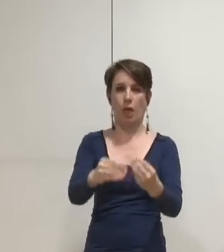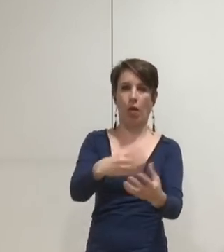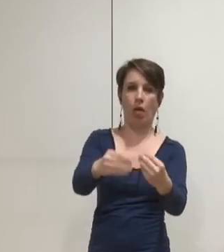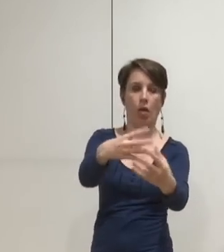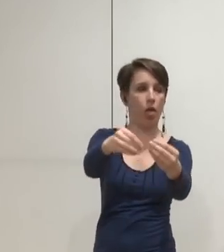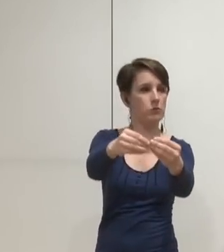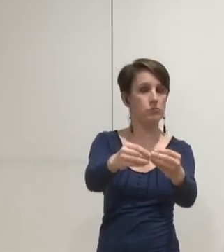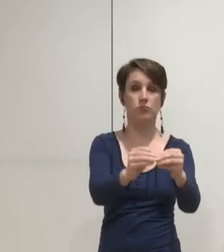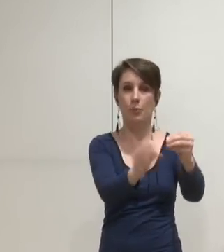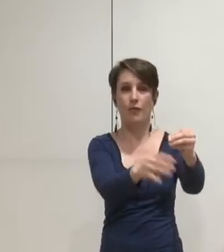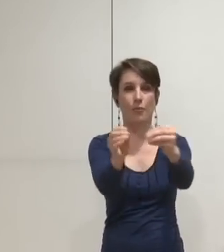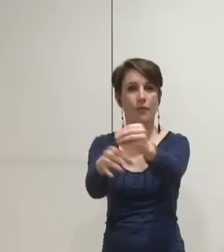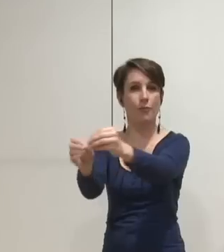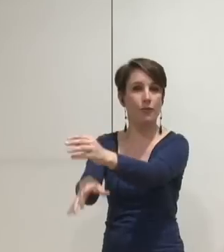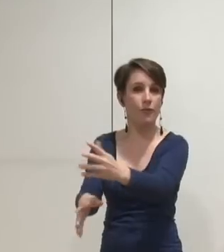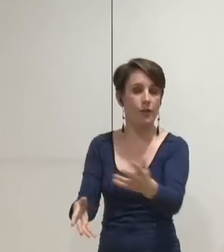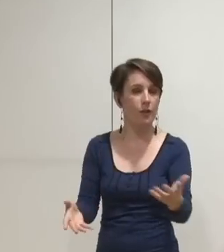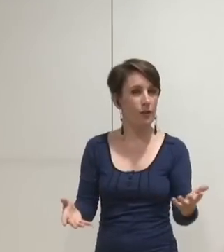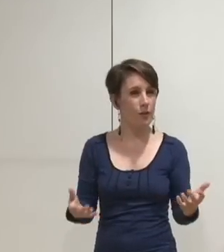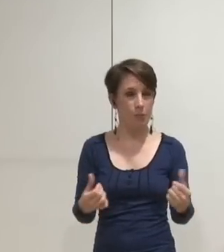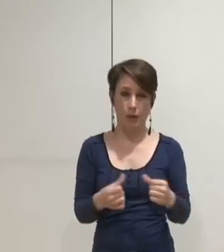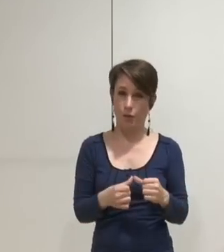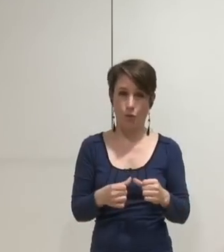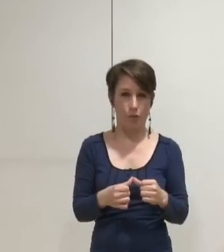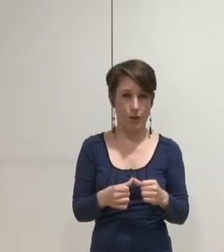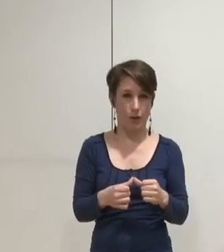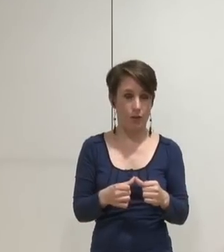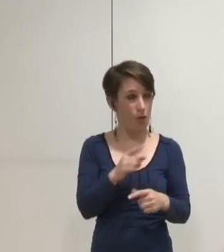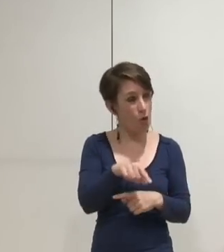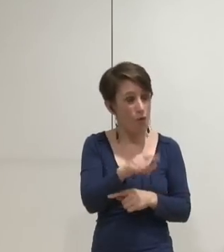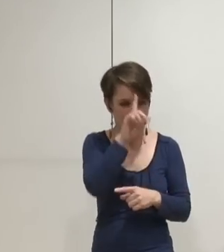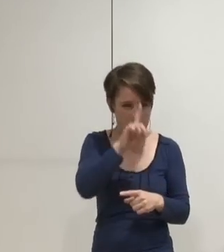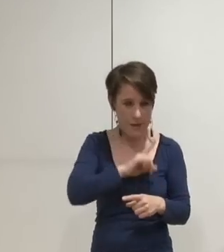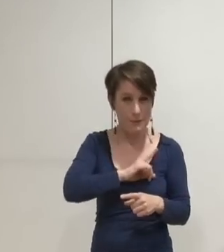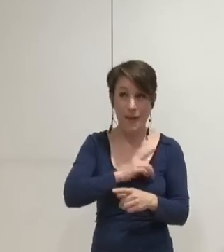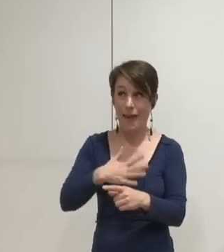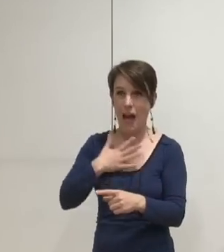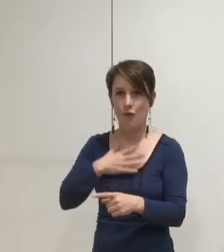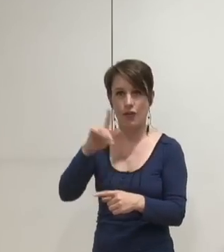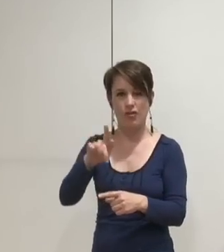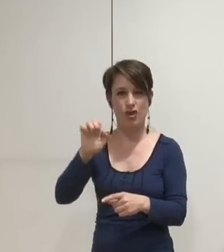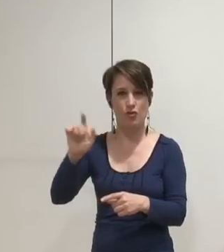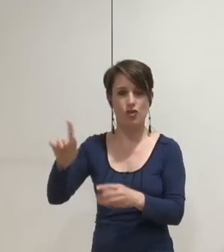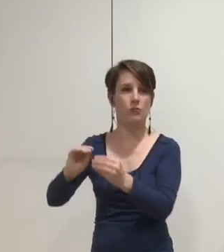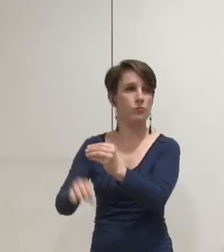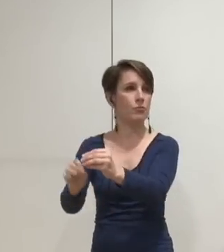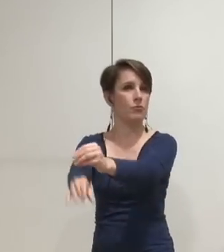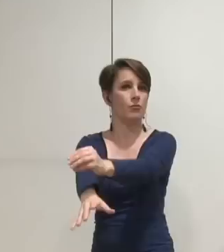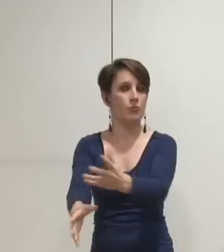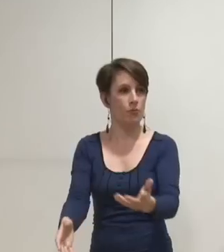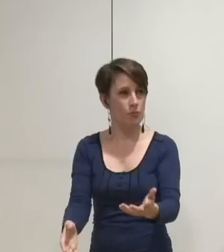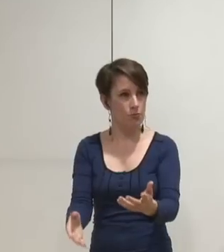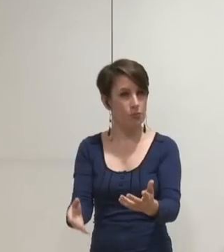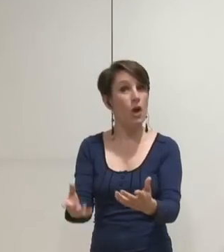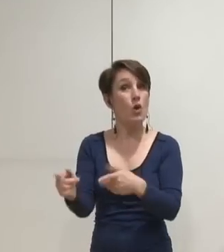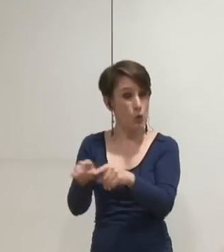vous portez vous choisissez de ne pas faire apparaître les avantages de GG dans ce dossier y compris en matière de patrimoine